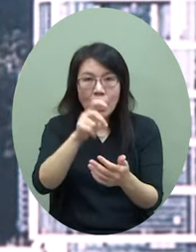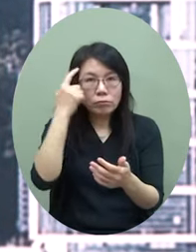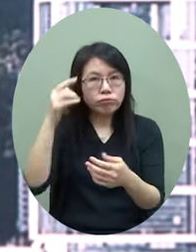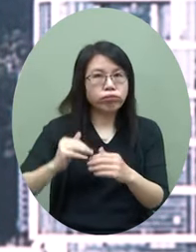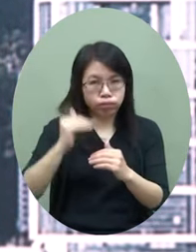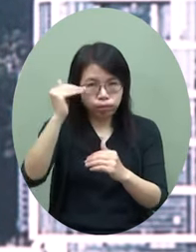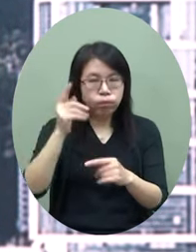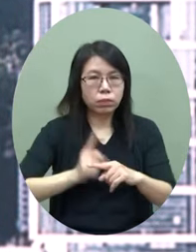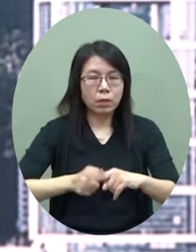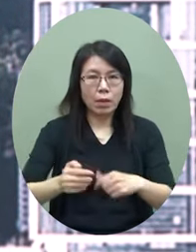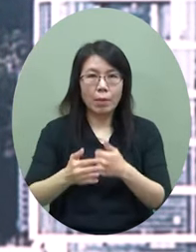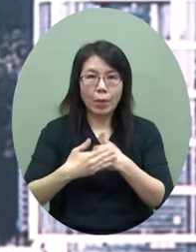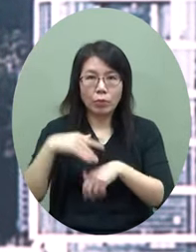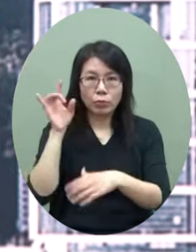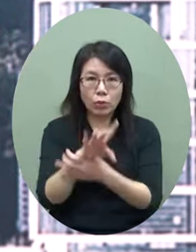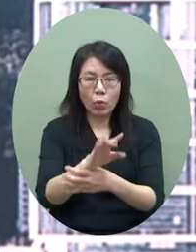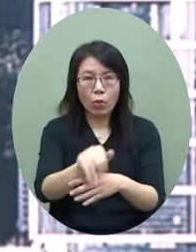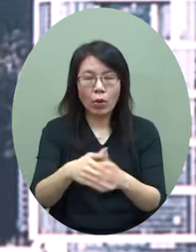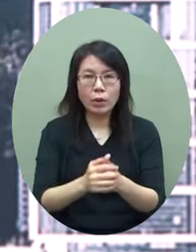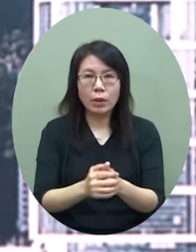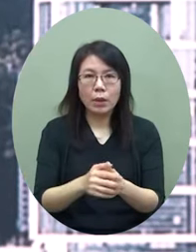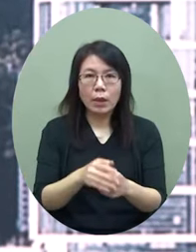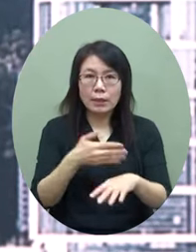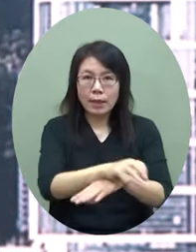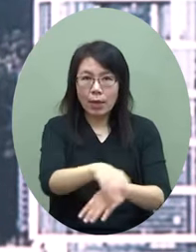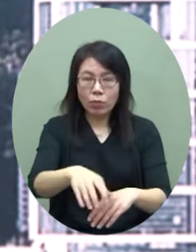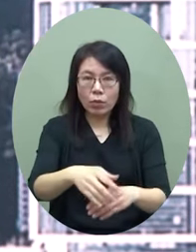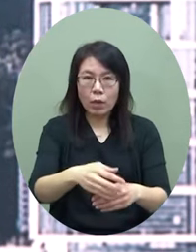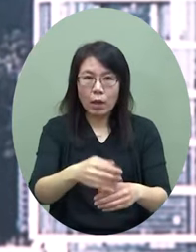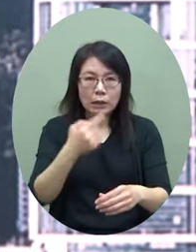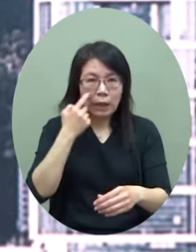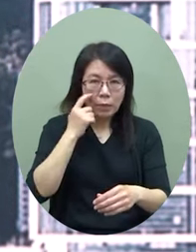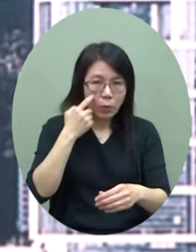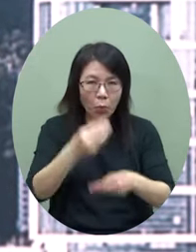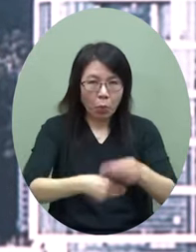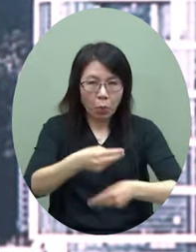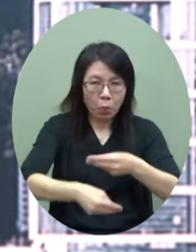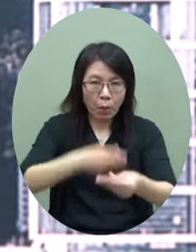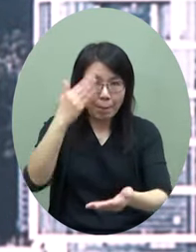帮助到我们更加早切断在社会里的隐形的传播链